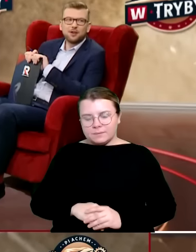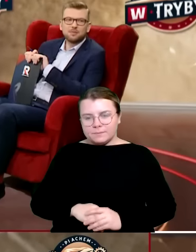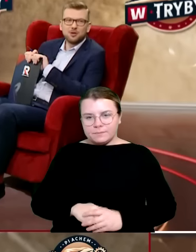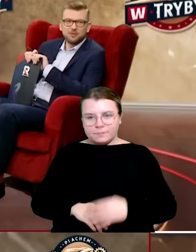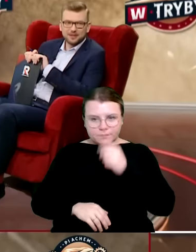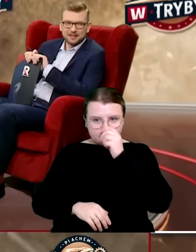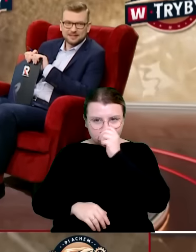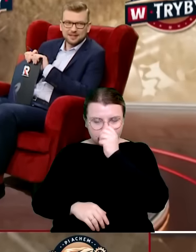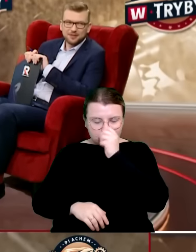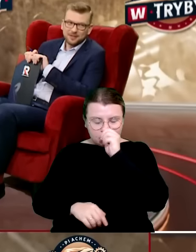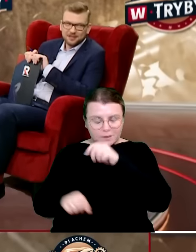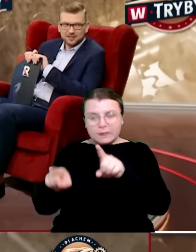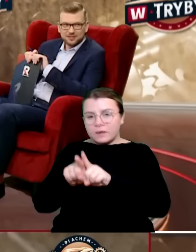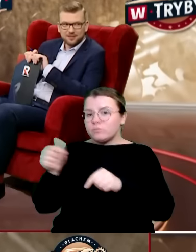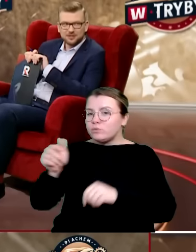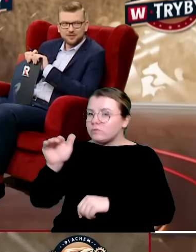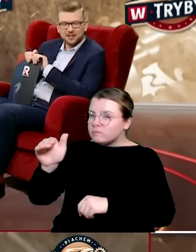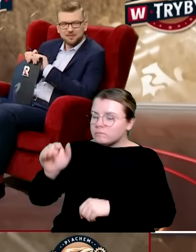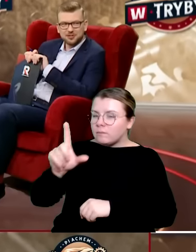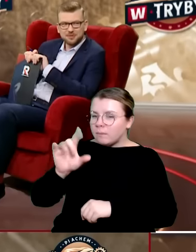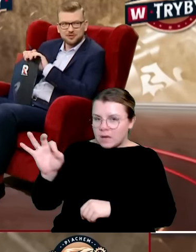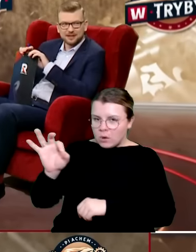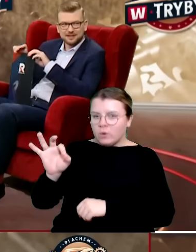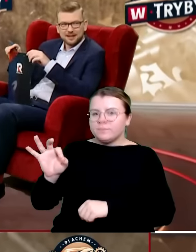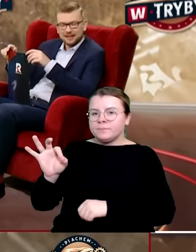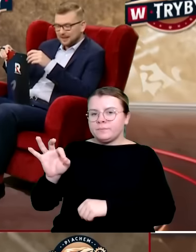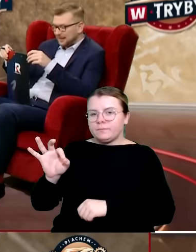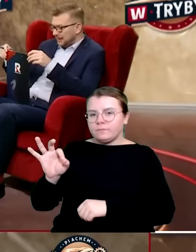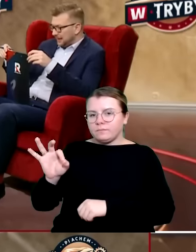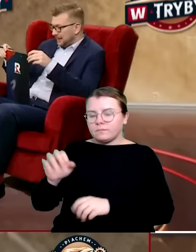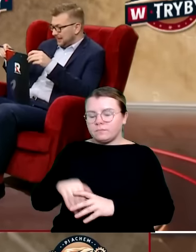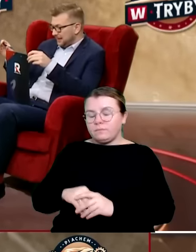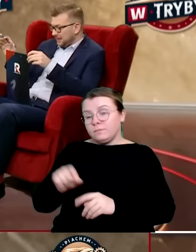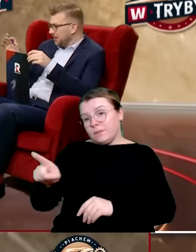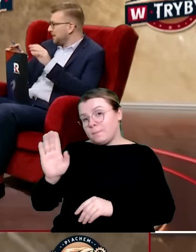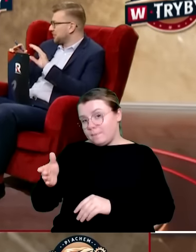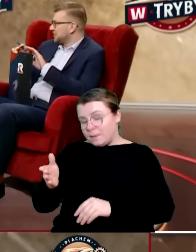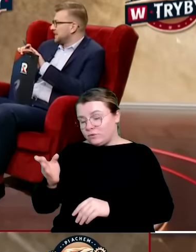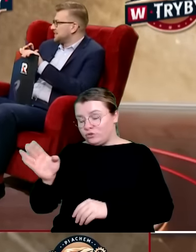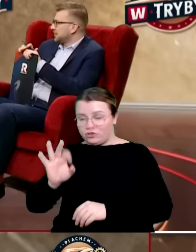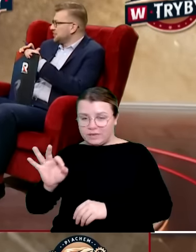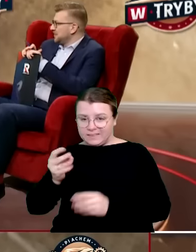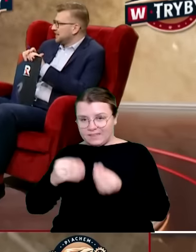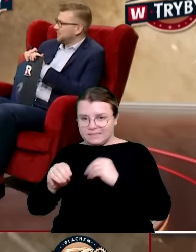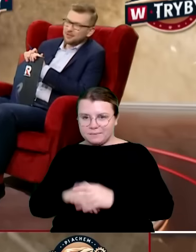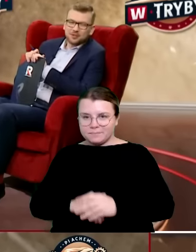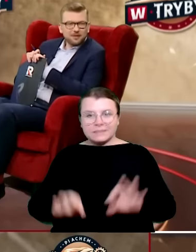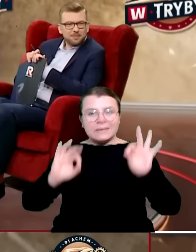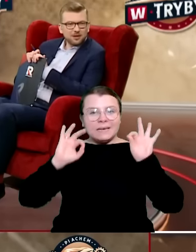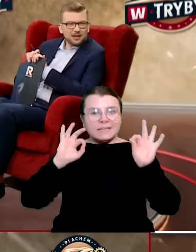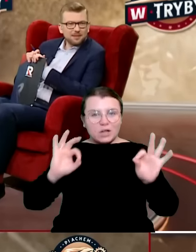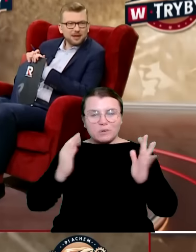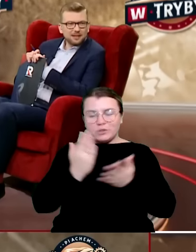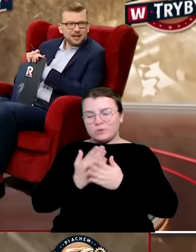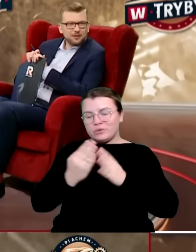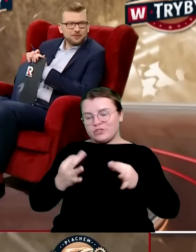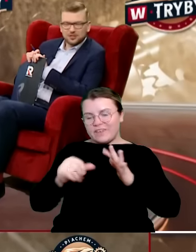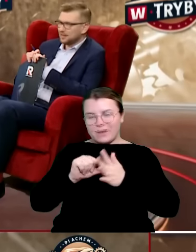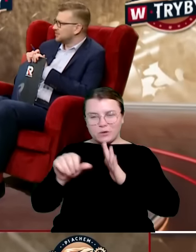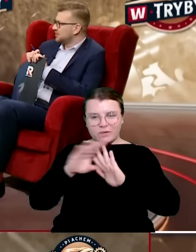0%, do Platformy Obywatelskiej. To wtedy jeszcze, wiesz, to wtedy będziesz miał szansę. No dobra, proszę państwa, kończymy ten wyjątkowy